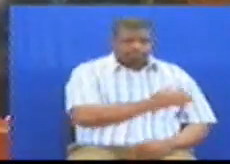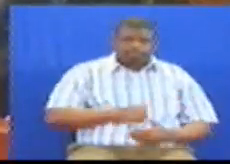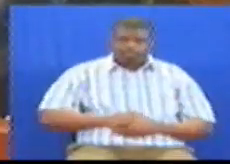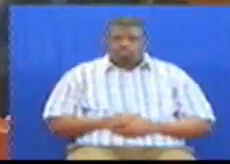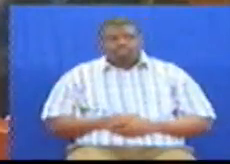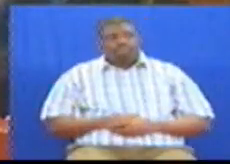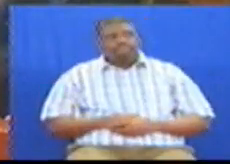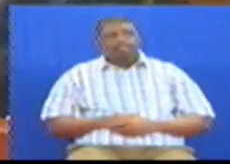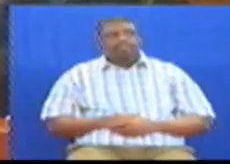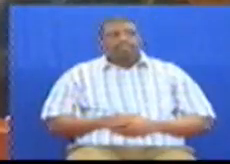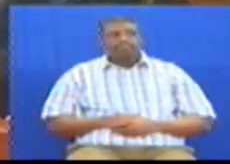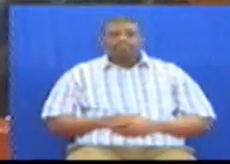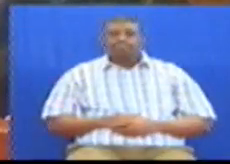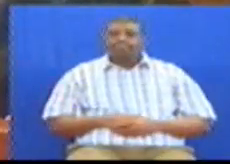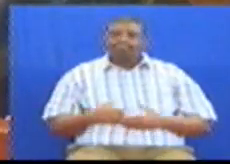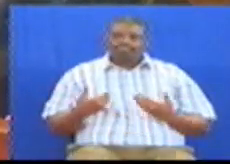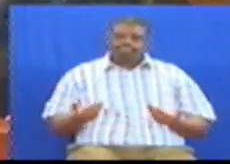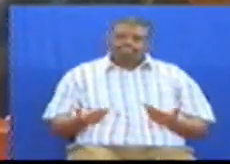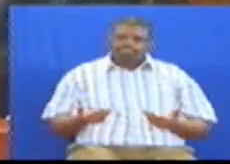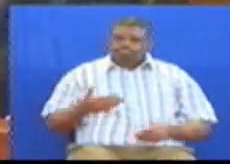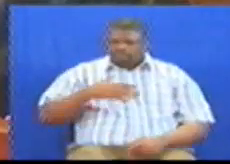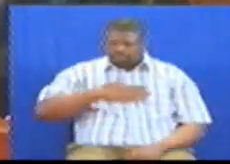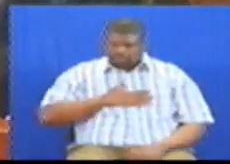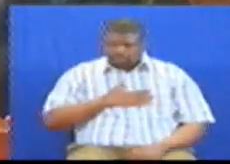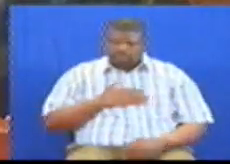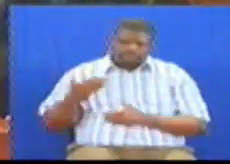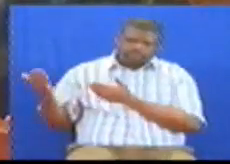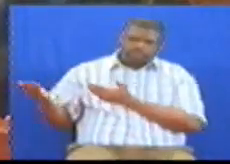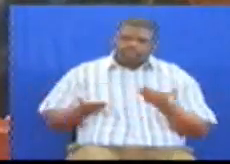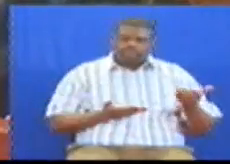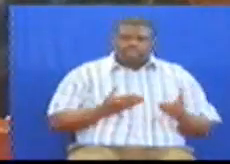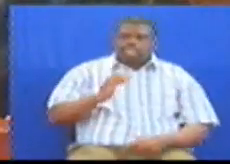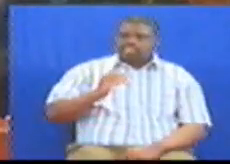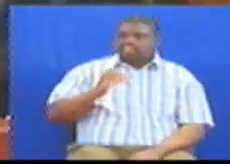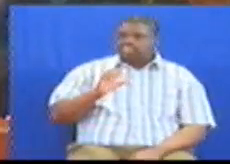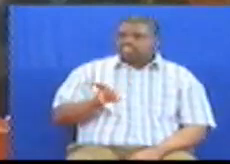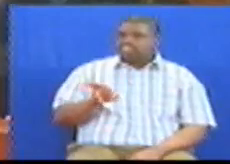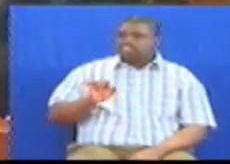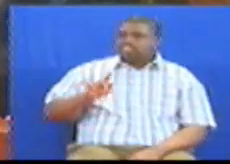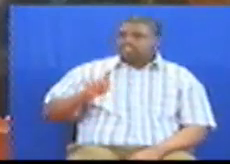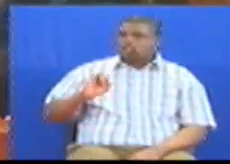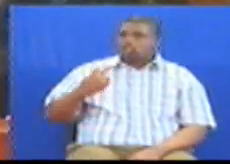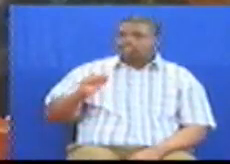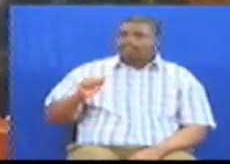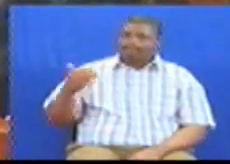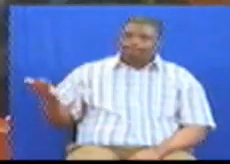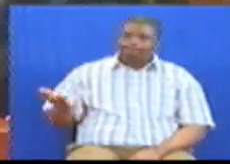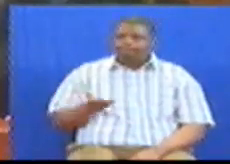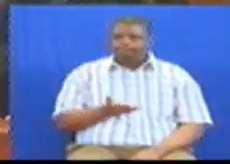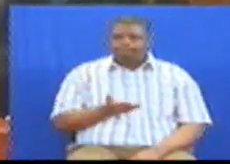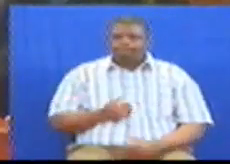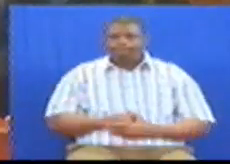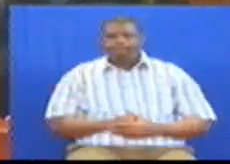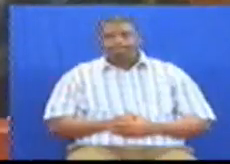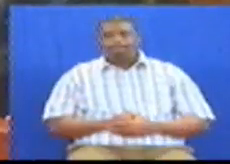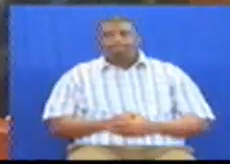Asante sana. Nilikuwa nimemtaja mheshimiwa Abdalla Dadi Chikota, atafuatiwa na mheshimiwa Grace Victor Tendega.